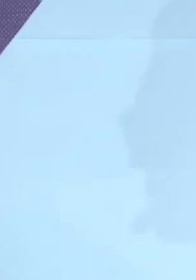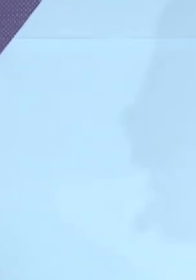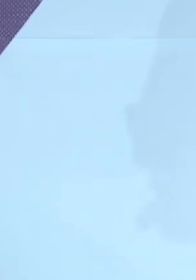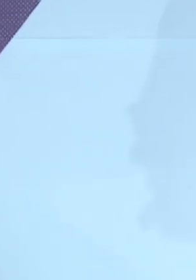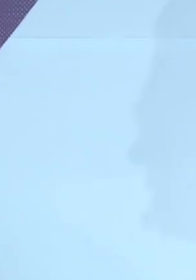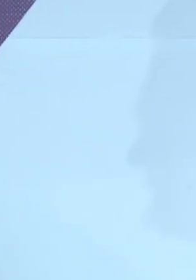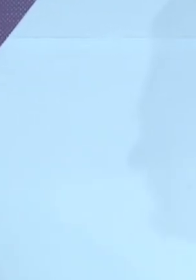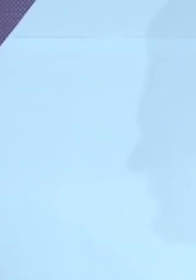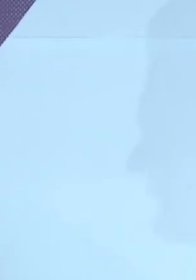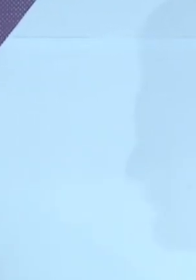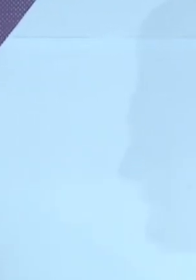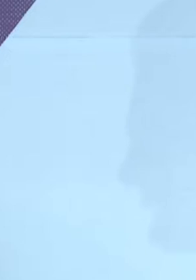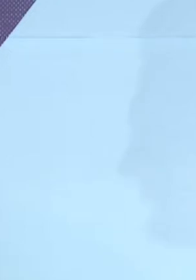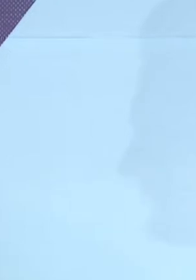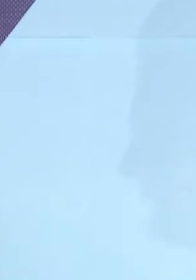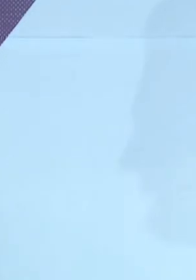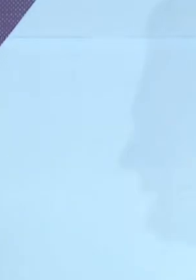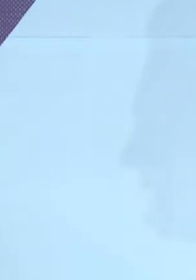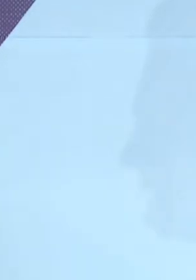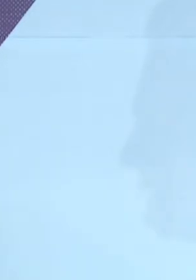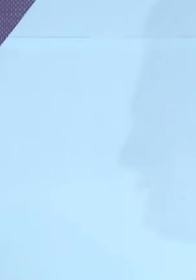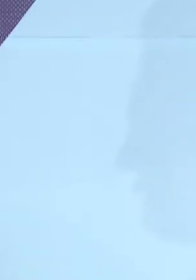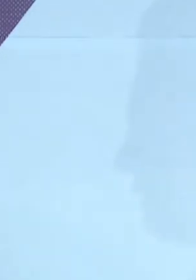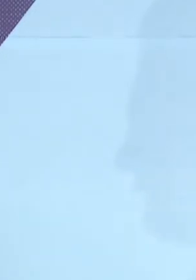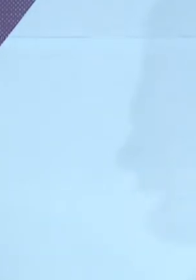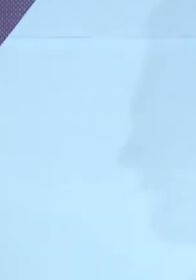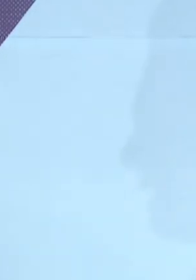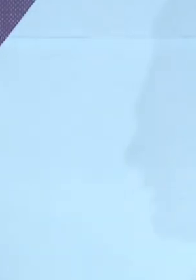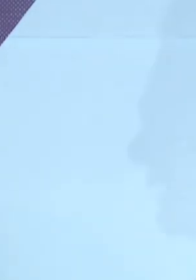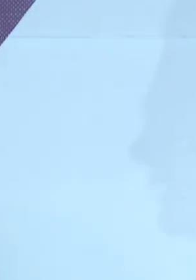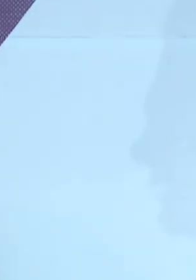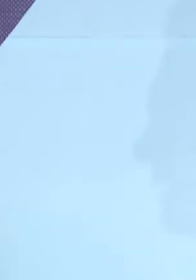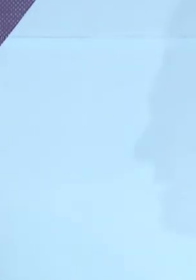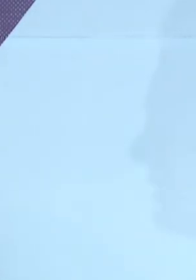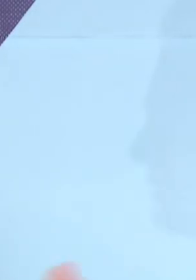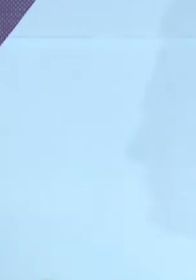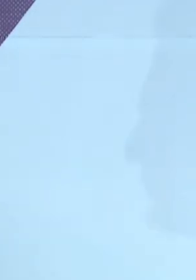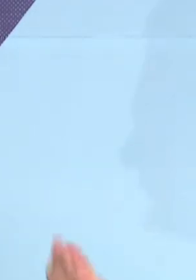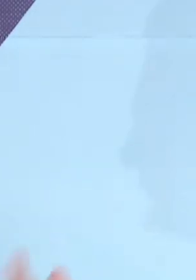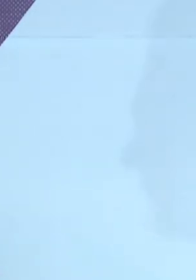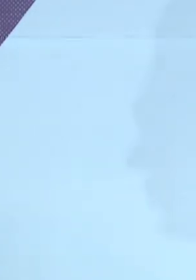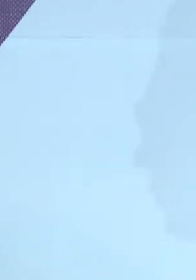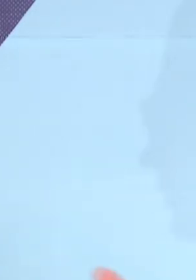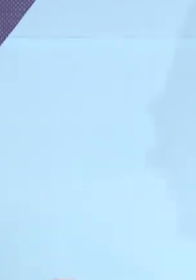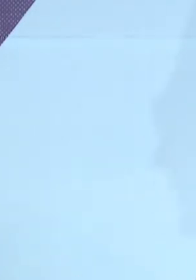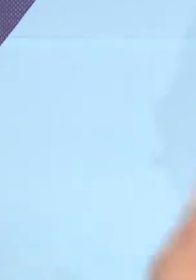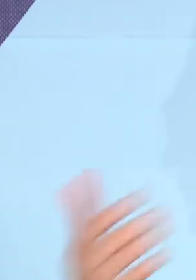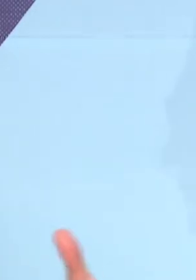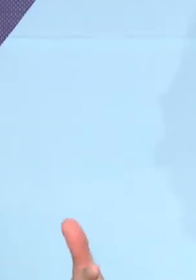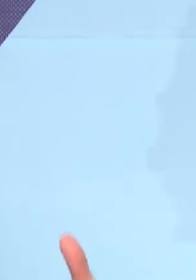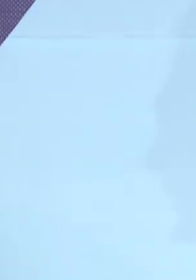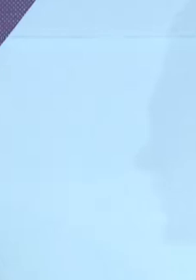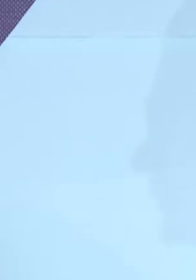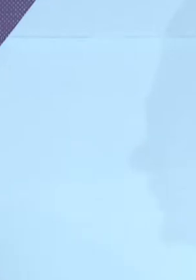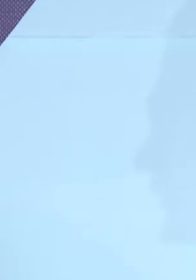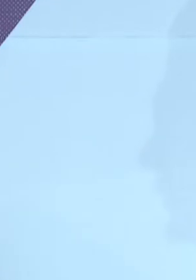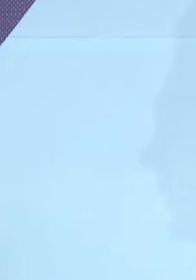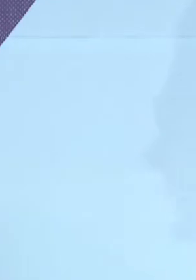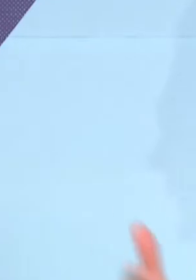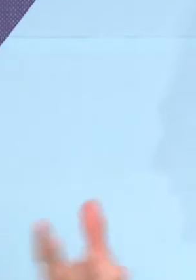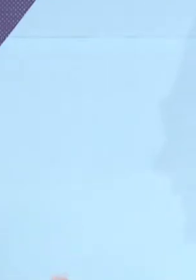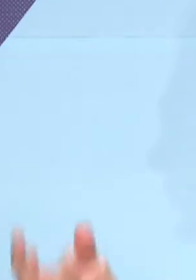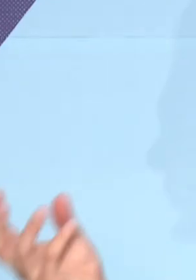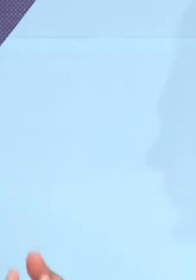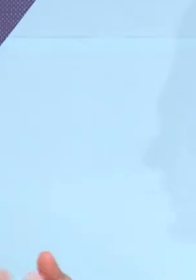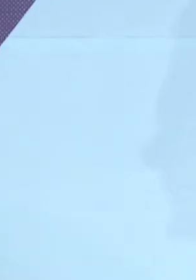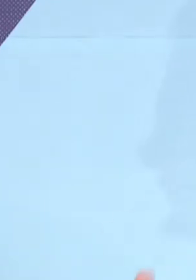måste bestämma oss för det. Och vi måste ju samarbeta för det. Och då räcker det inte att ett antal kommuner, Malmö och några till, väljer att gå före.